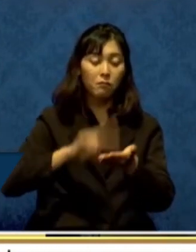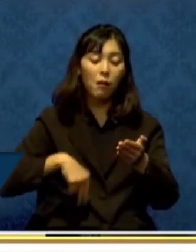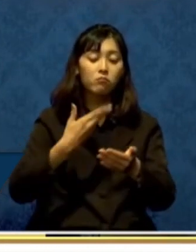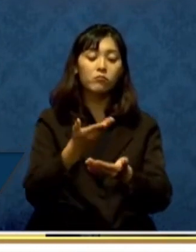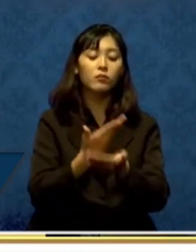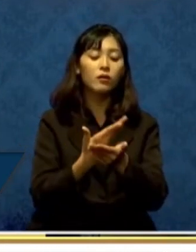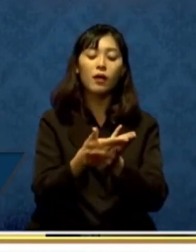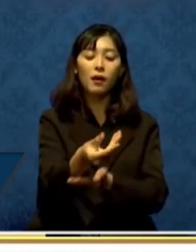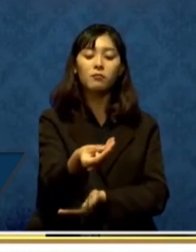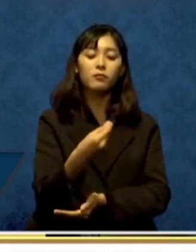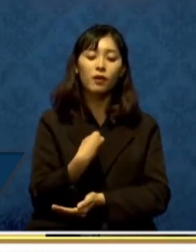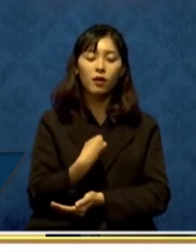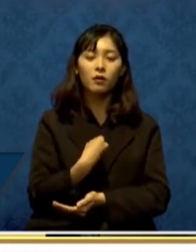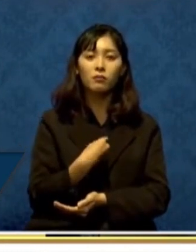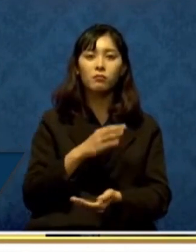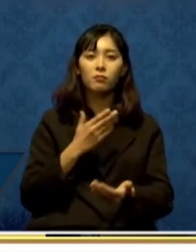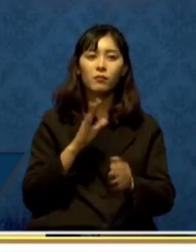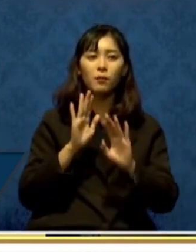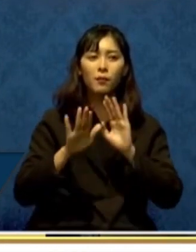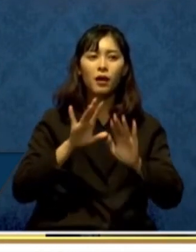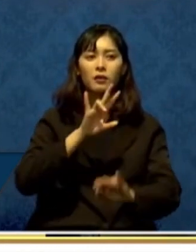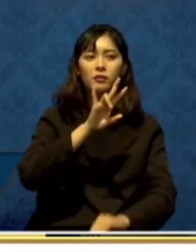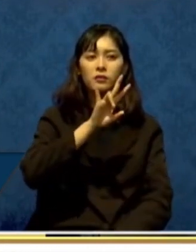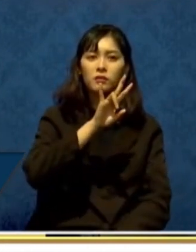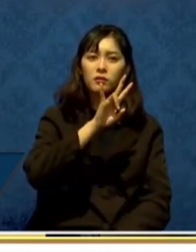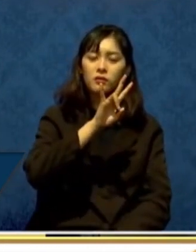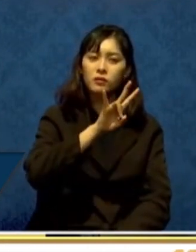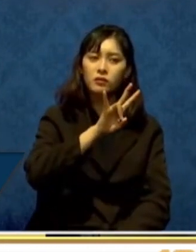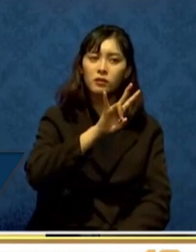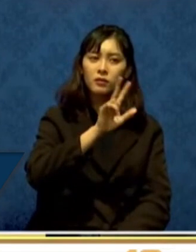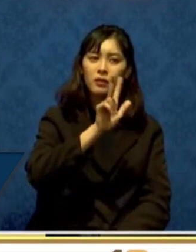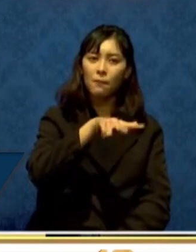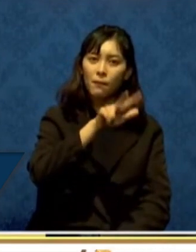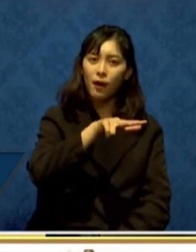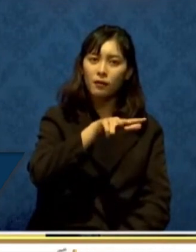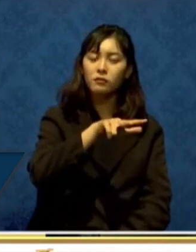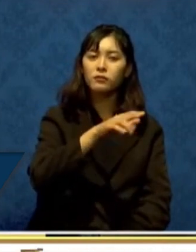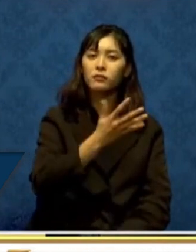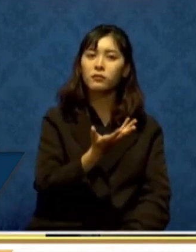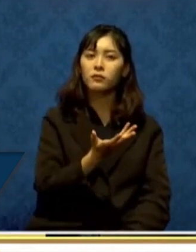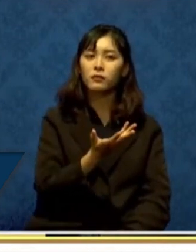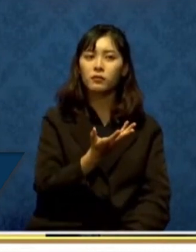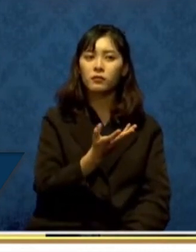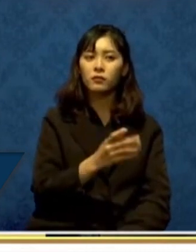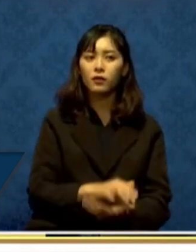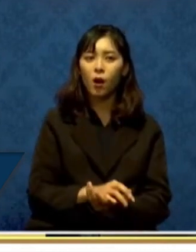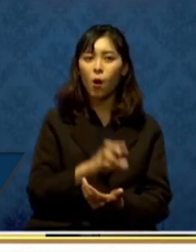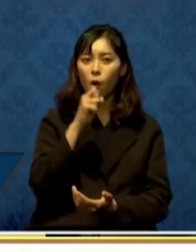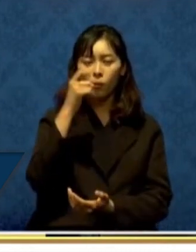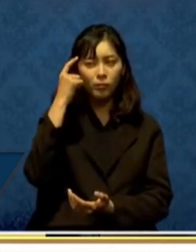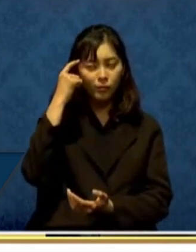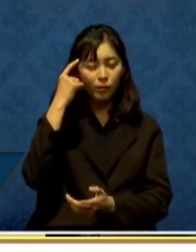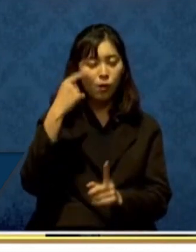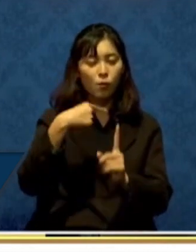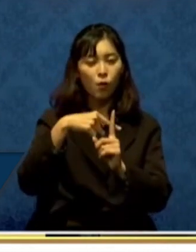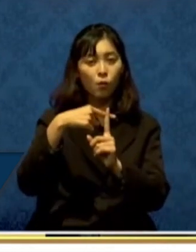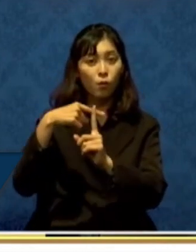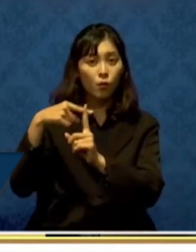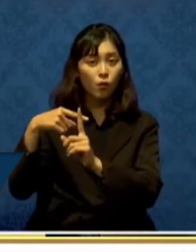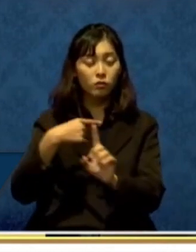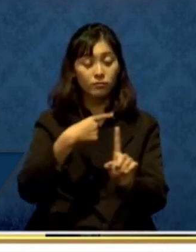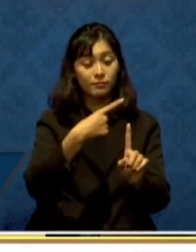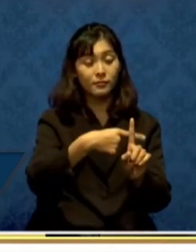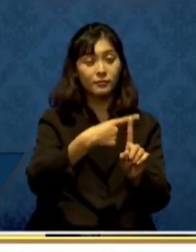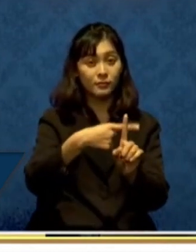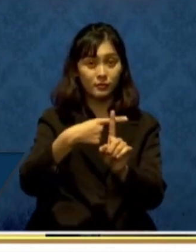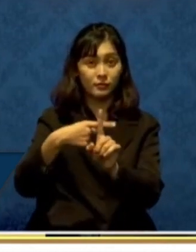ากถึง 7-10 หน่วยตกหน่วยละประมาณ 3,000 บาทลองคำนวณเล่นๆกันดูนะครับว่าแต่ละเดือนพ